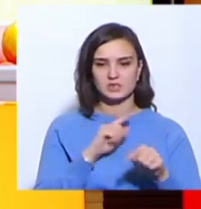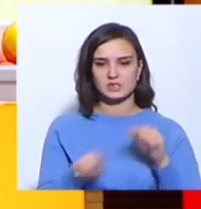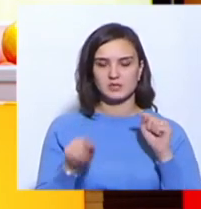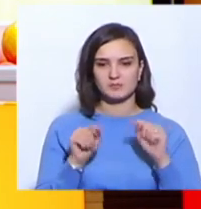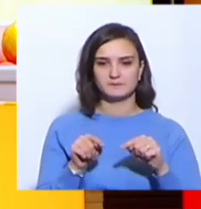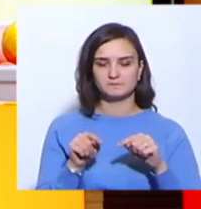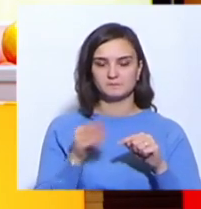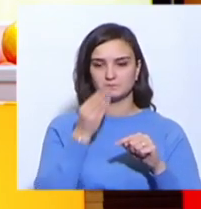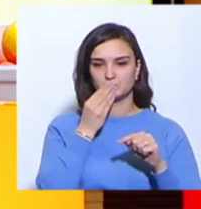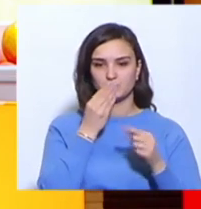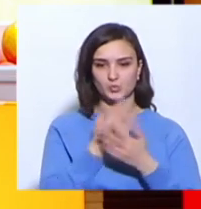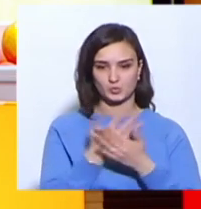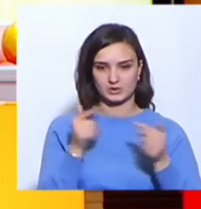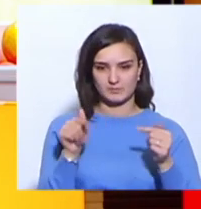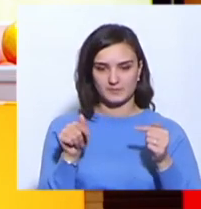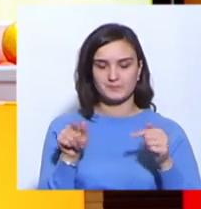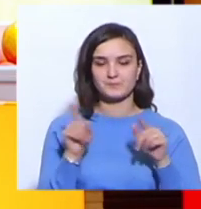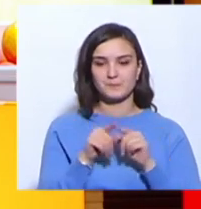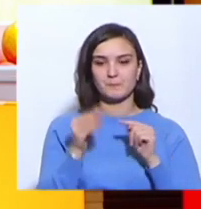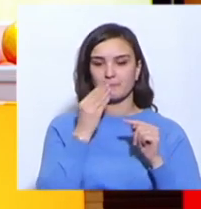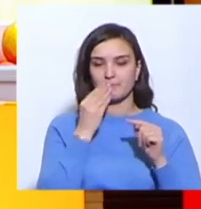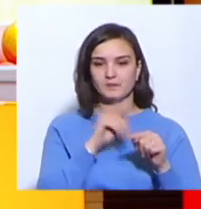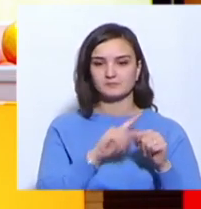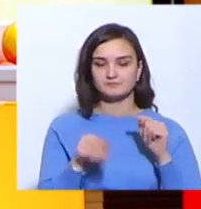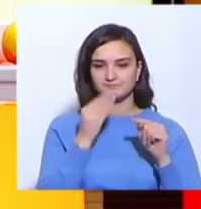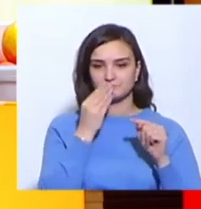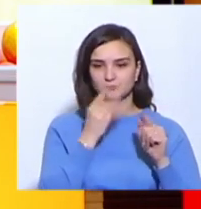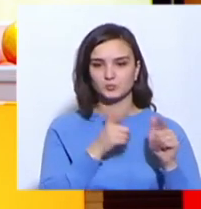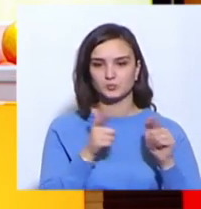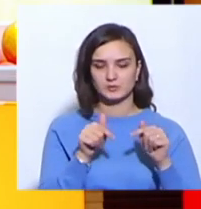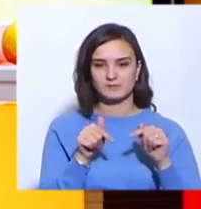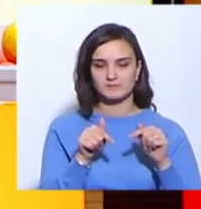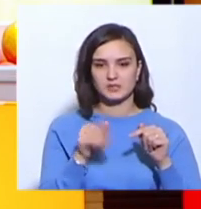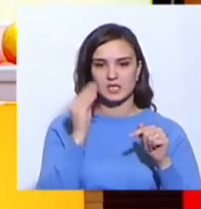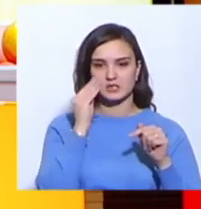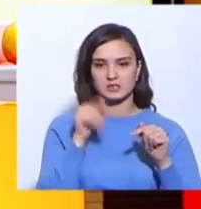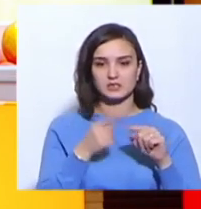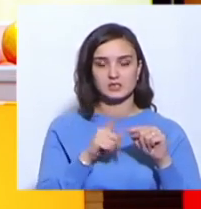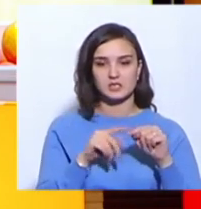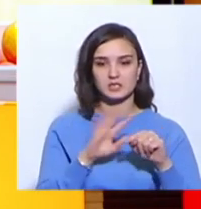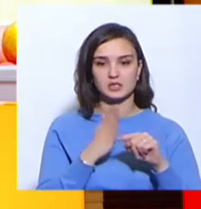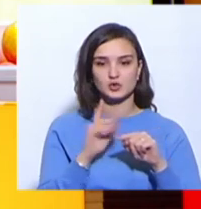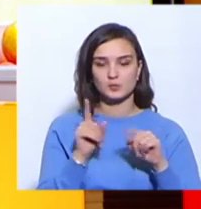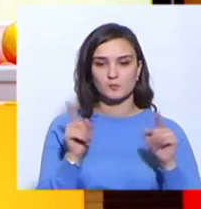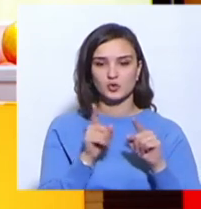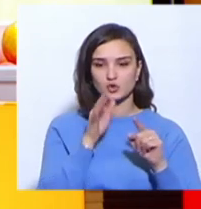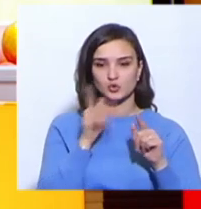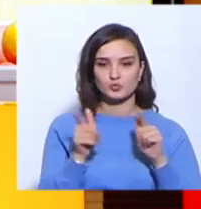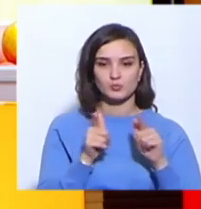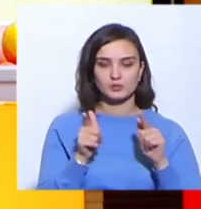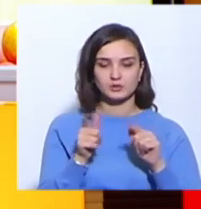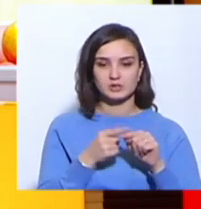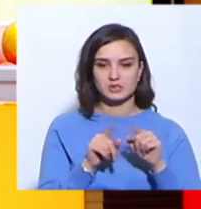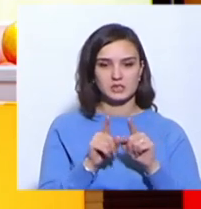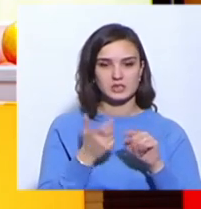სწრაფი პროდუქტები, ამ სწრაფი პროდუქტების არსის კი არ არის, რომ მოკლე დროში მომზადდეს. ასე